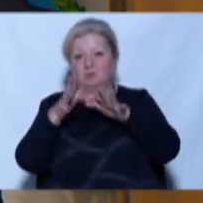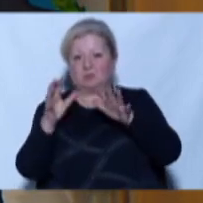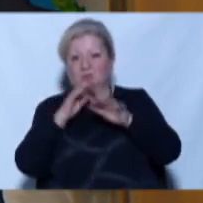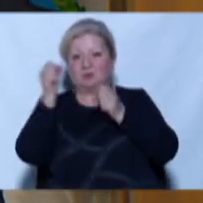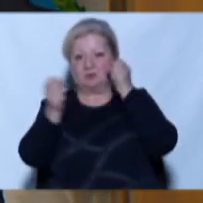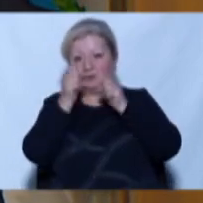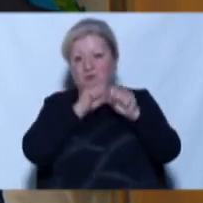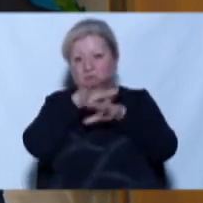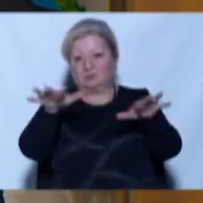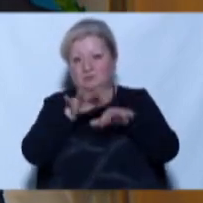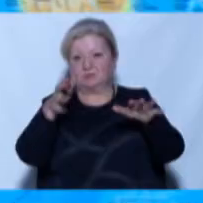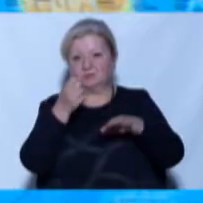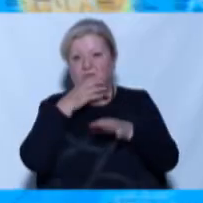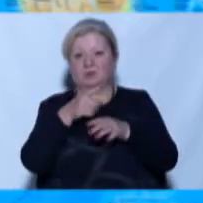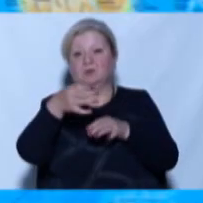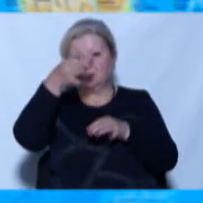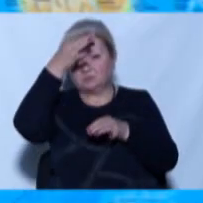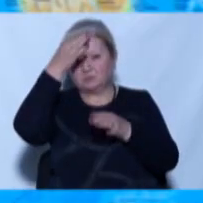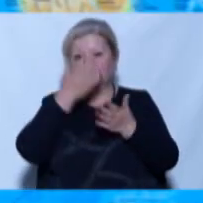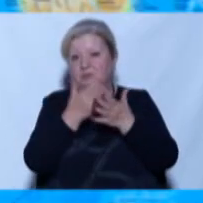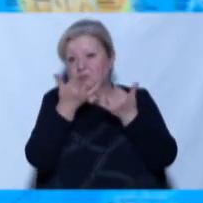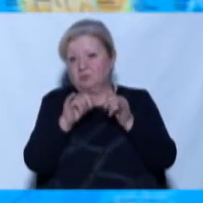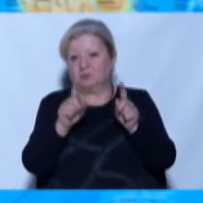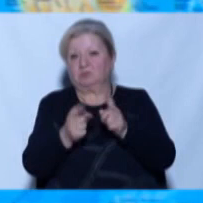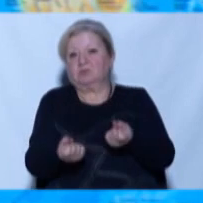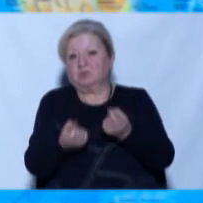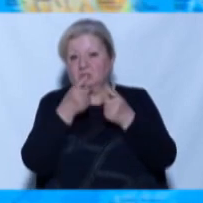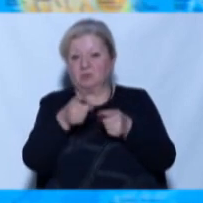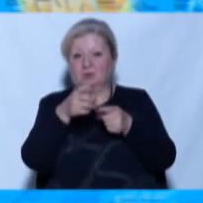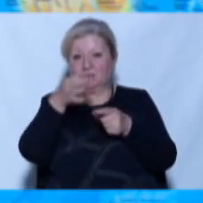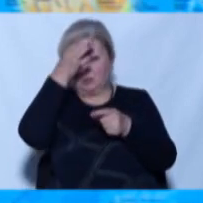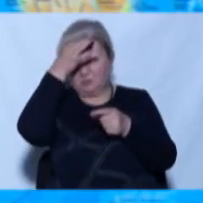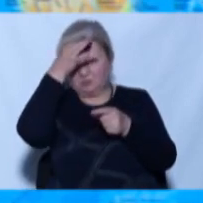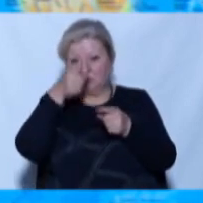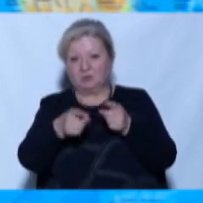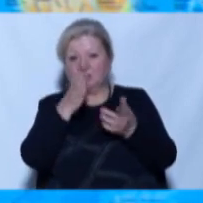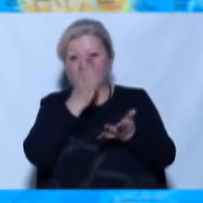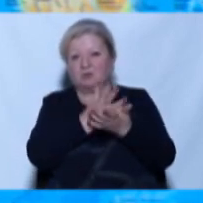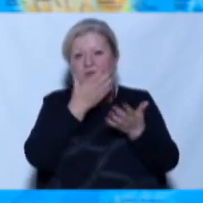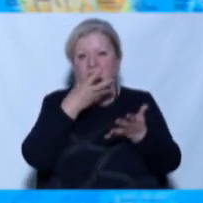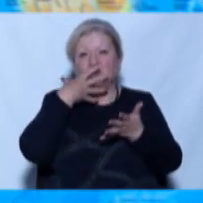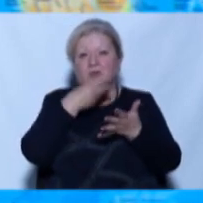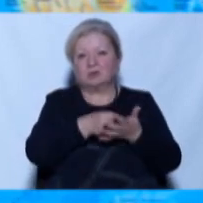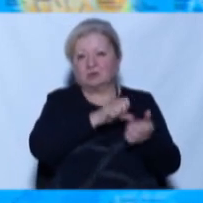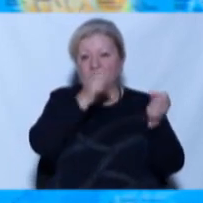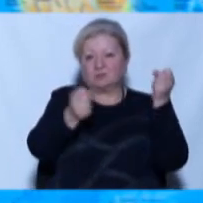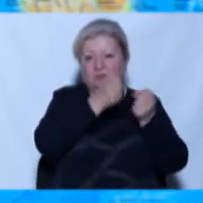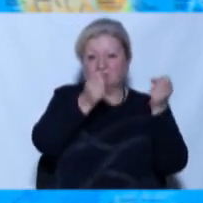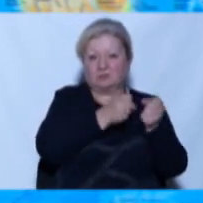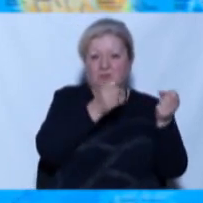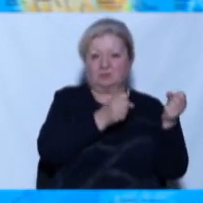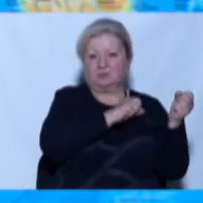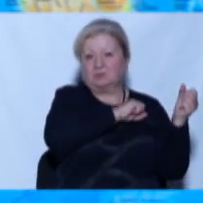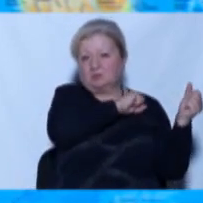აბა გაიხსენეთ, როდესაც სამომი აგორდება სახარის უდაბნოზე, რომელსაც მოაქვს მთელი თავისი მასალა,